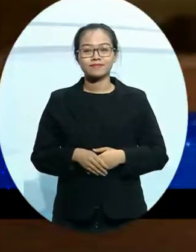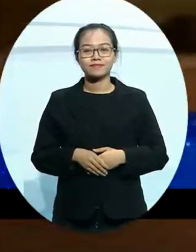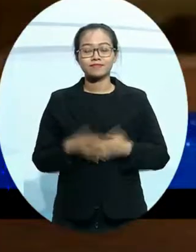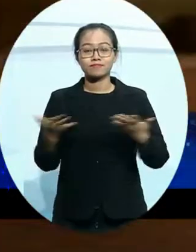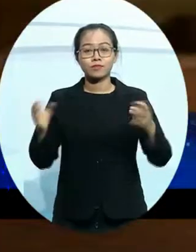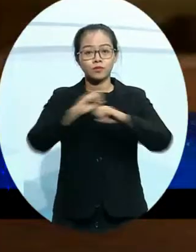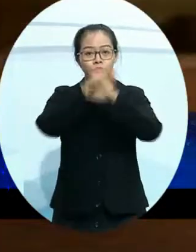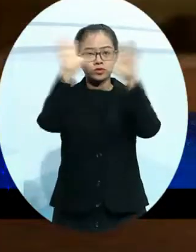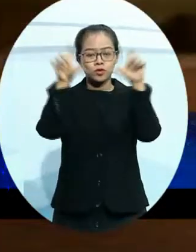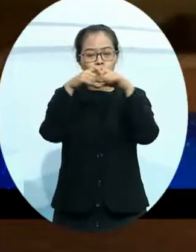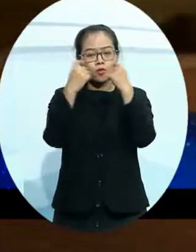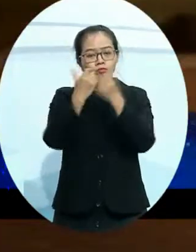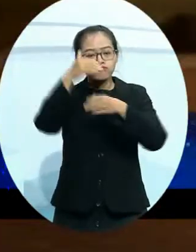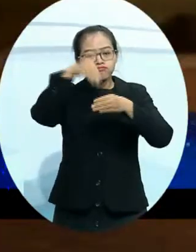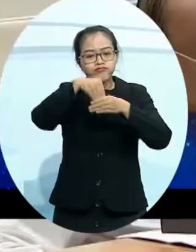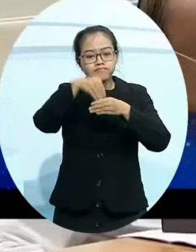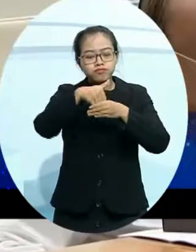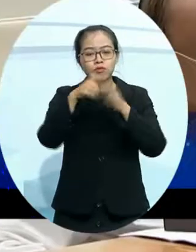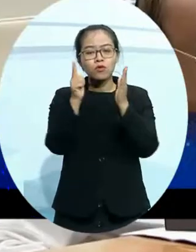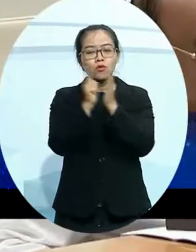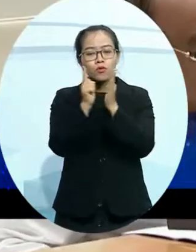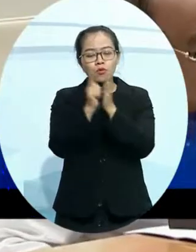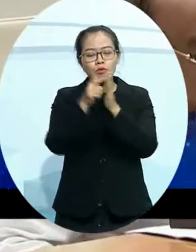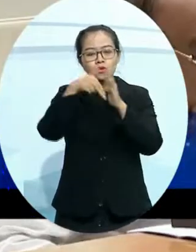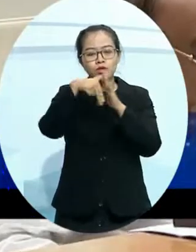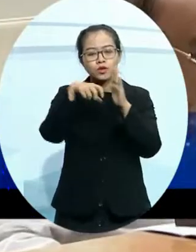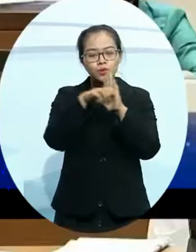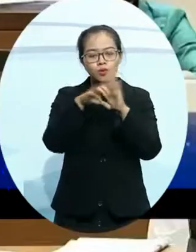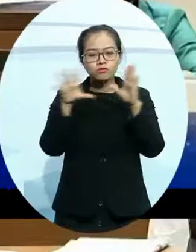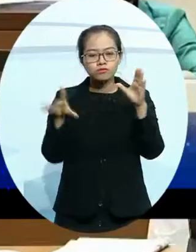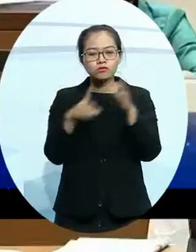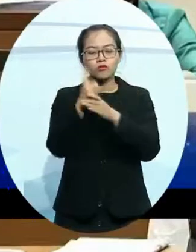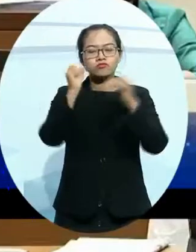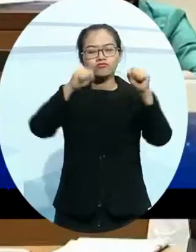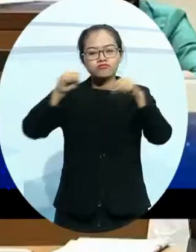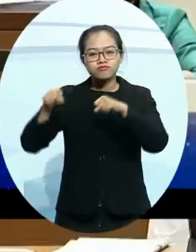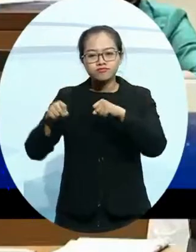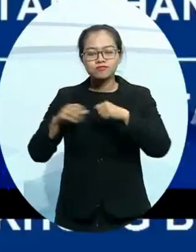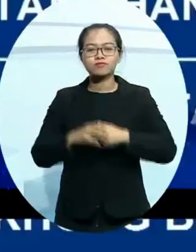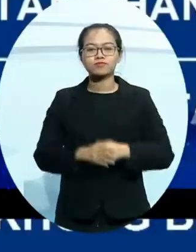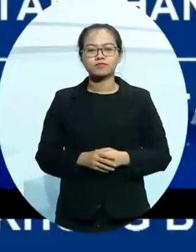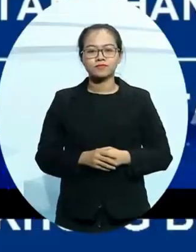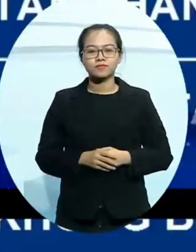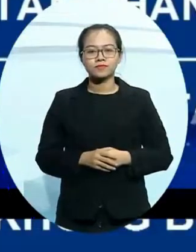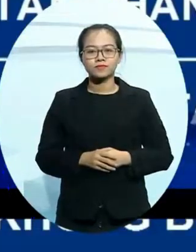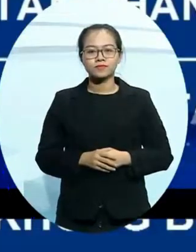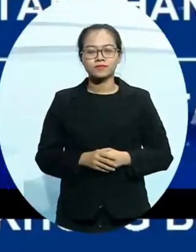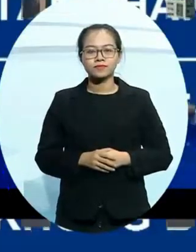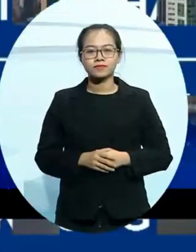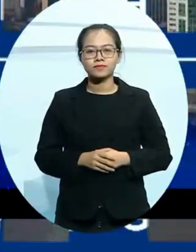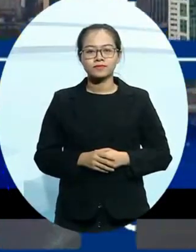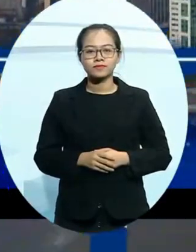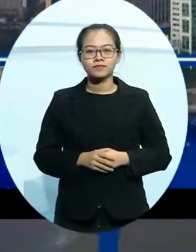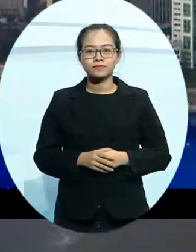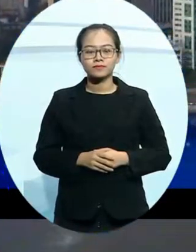Sáng nay, Quốc hội biểu quyết thông qua một số luật, nghị quyết đã được thảo luận tại kỳ họp.